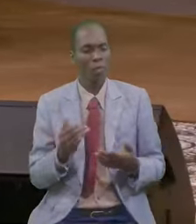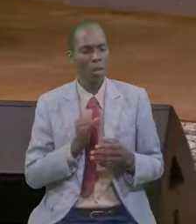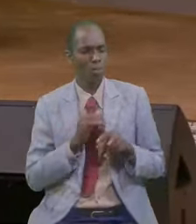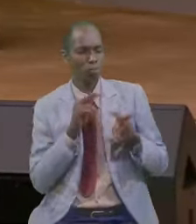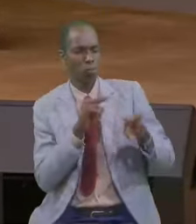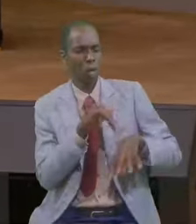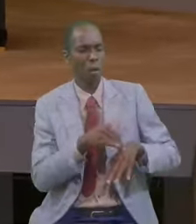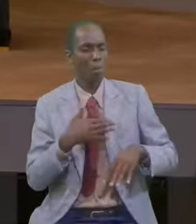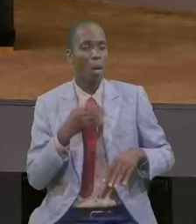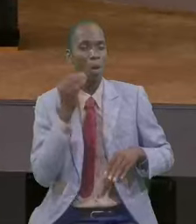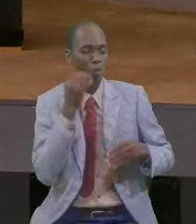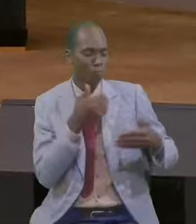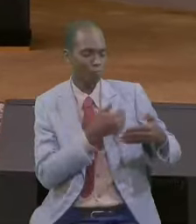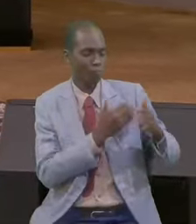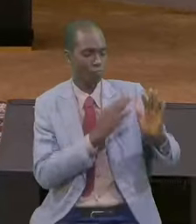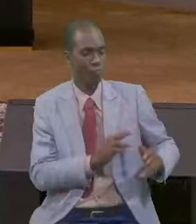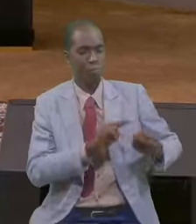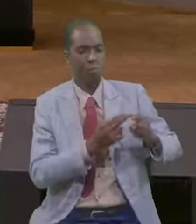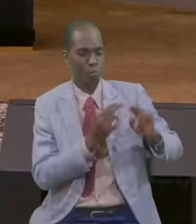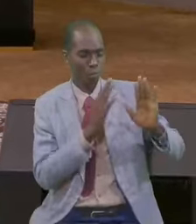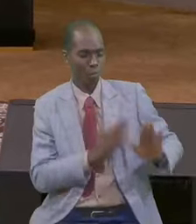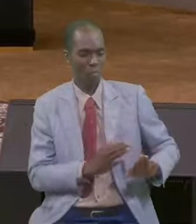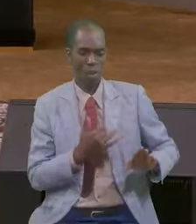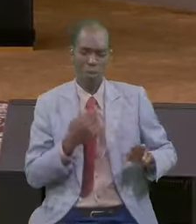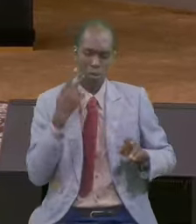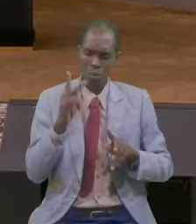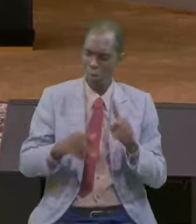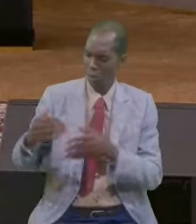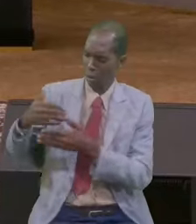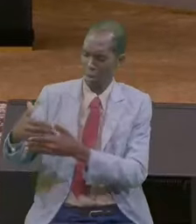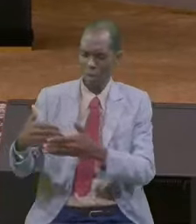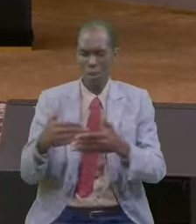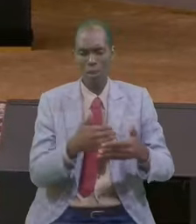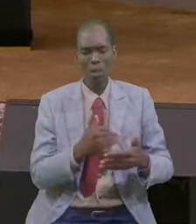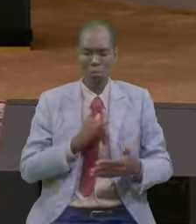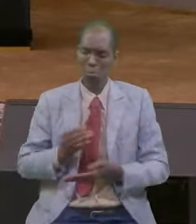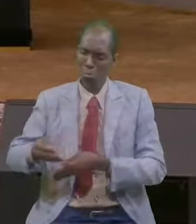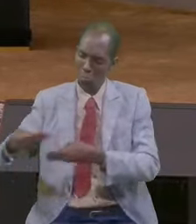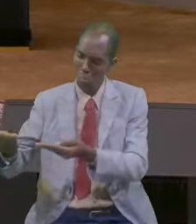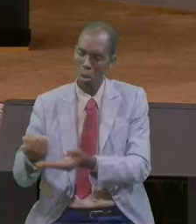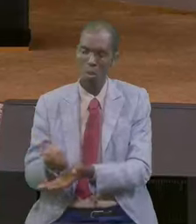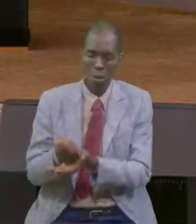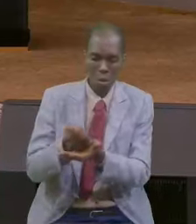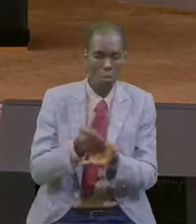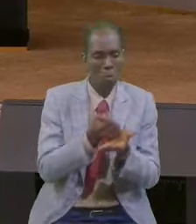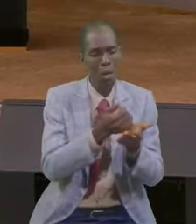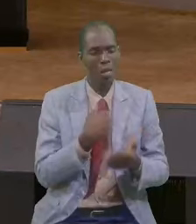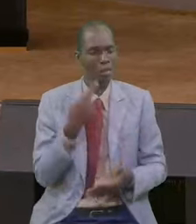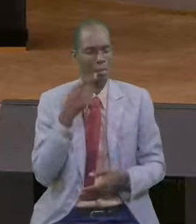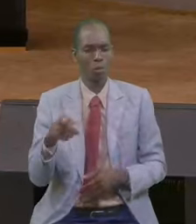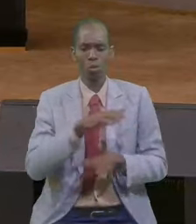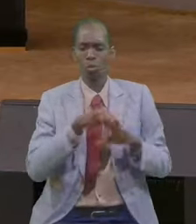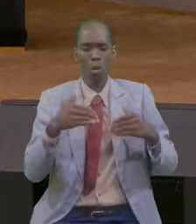mon voisin, je regarde les gens autour de moi et je leur prête une main forte. Ils n'ont